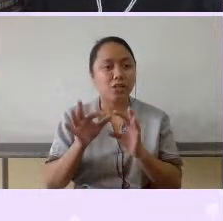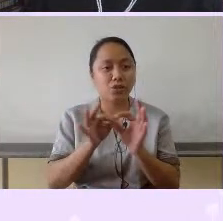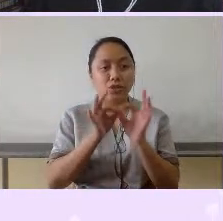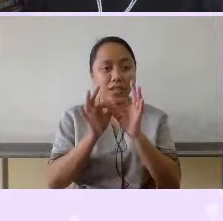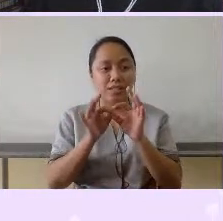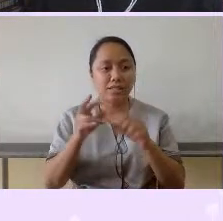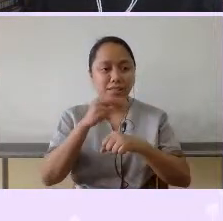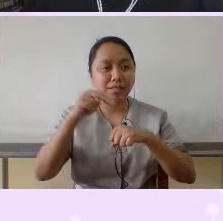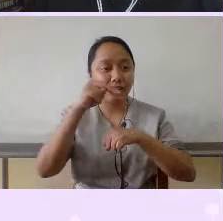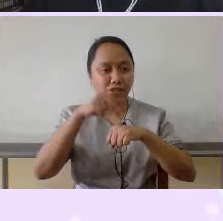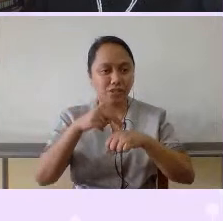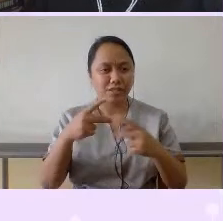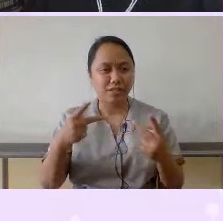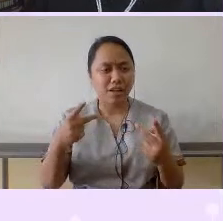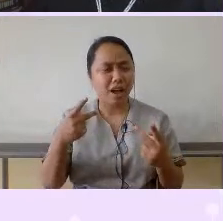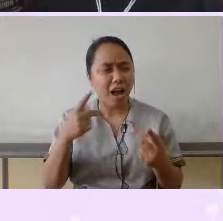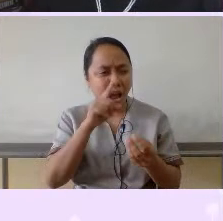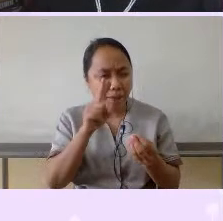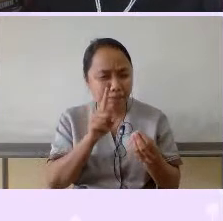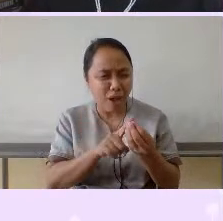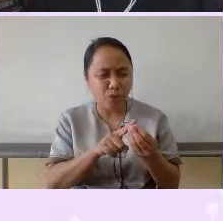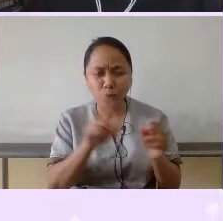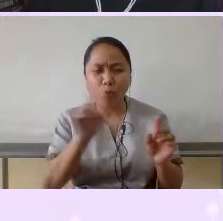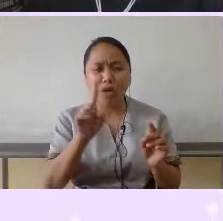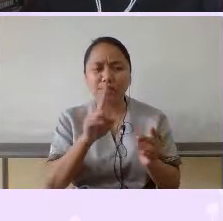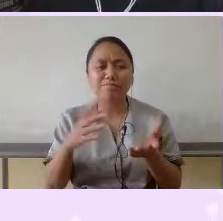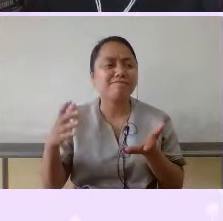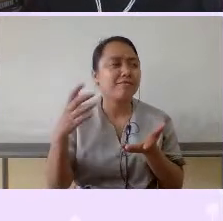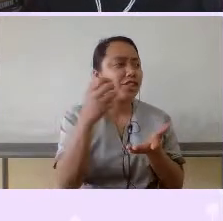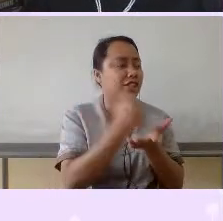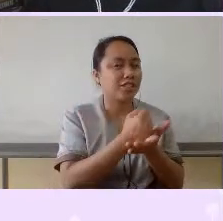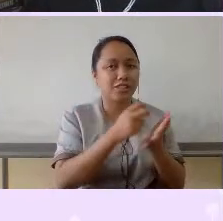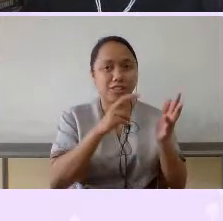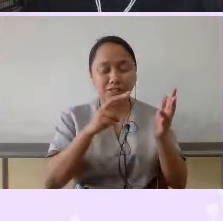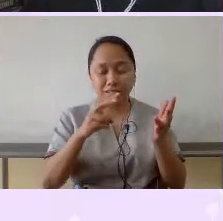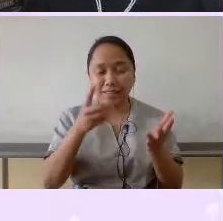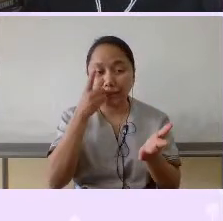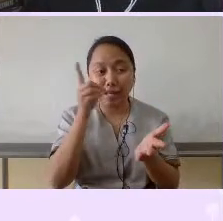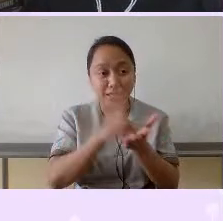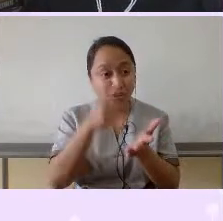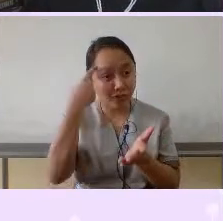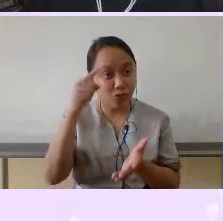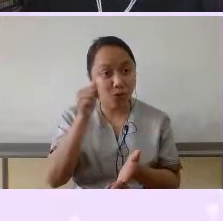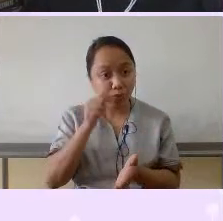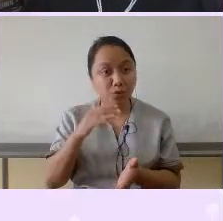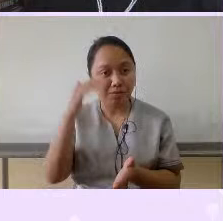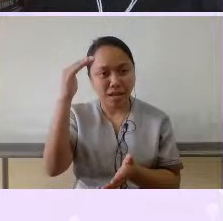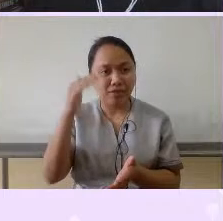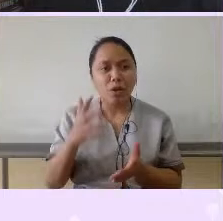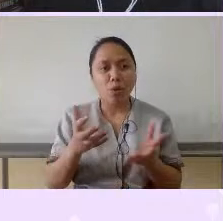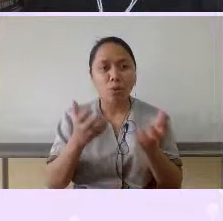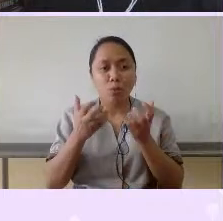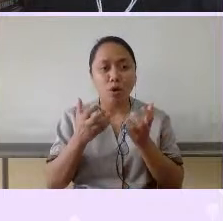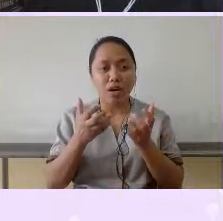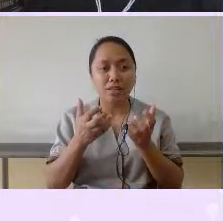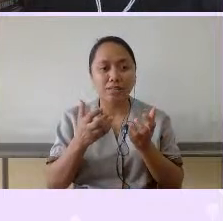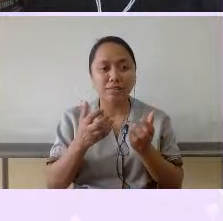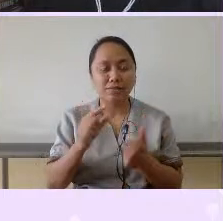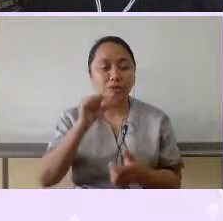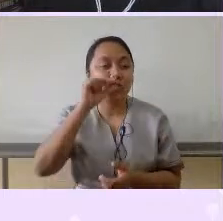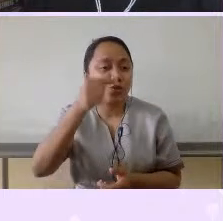the Status of Women sa New York. Welcome back, ma'am. Okay, and gusto ko rin batiin ang mga katuwang